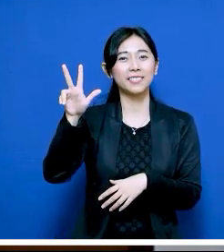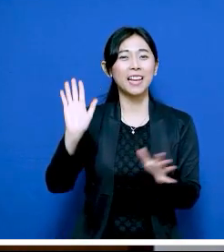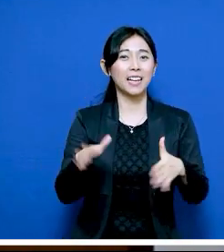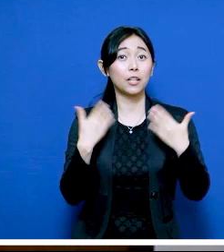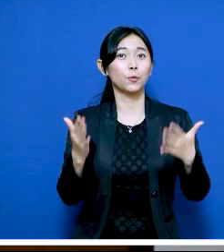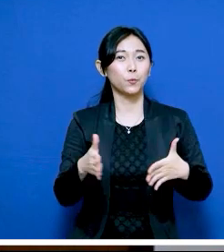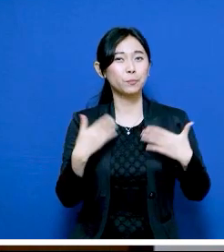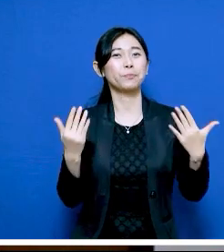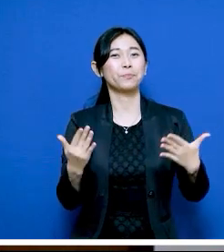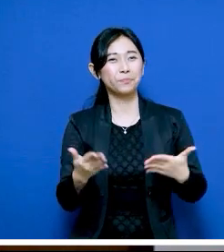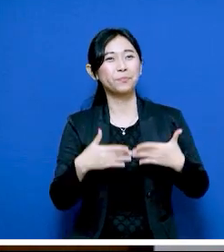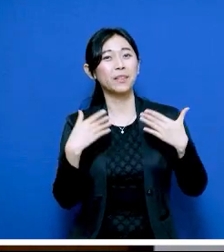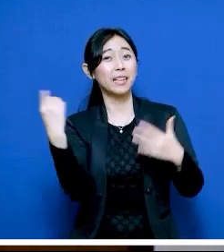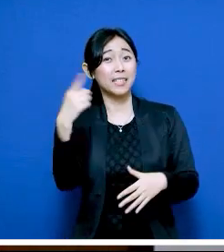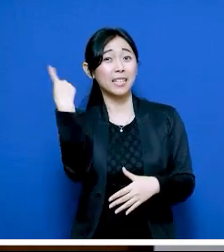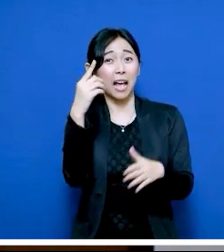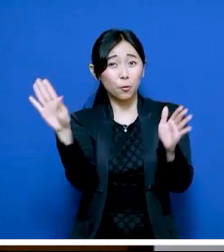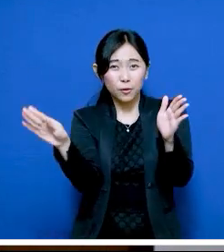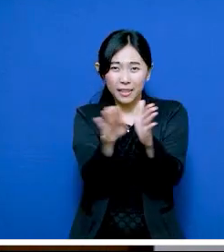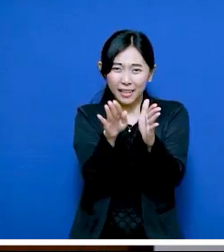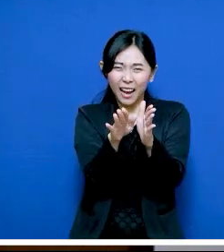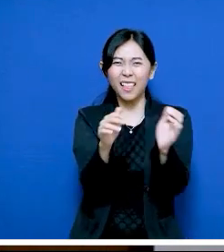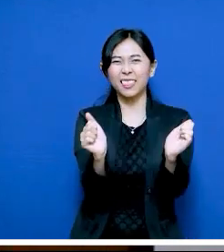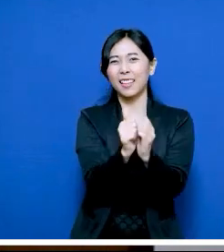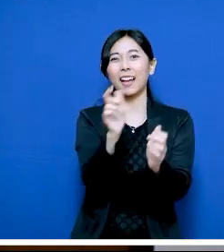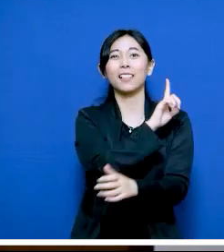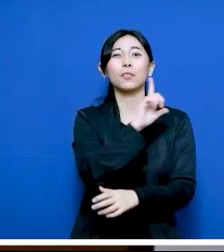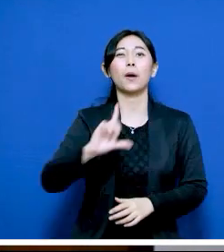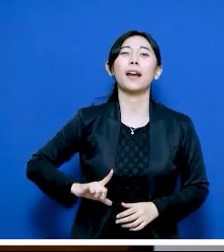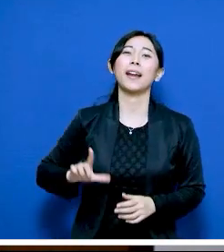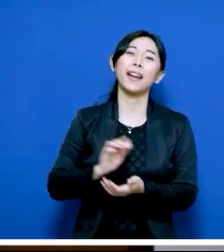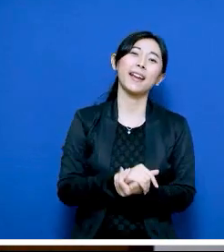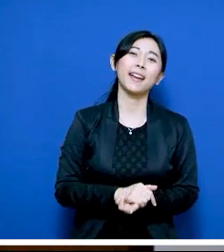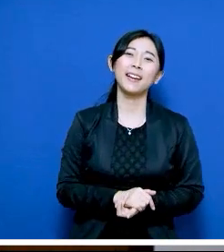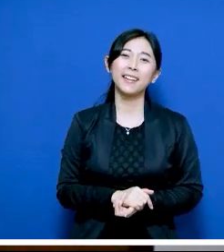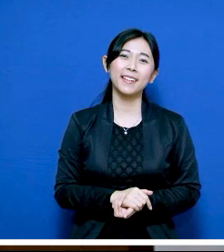kerinduan untuk selalu dekat dengan Allah.